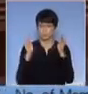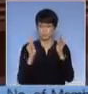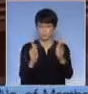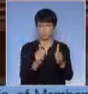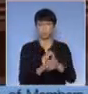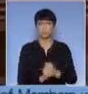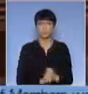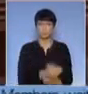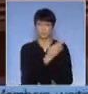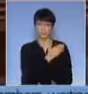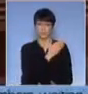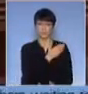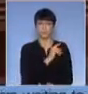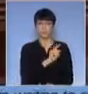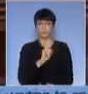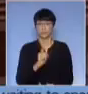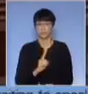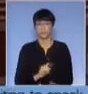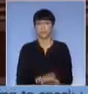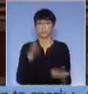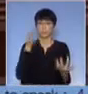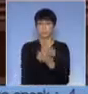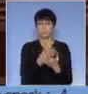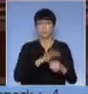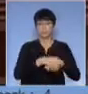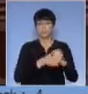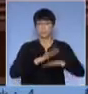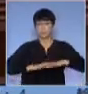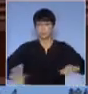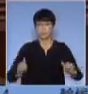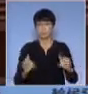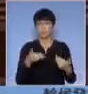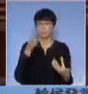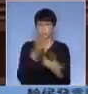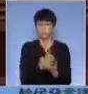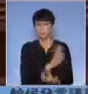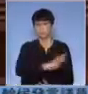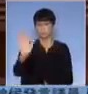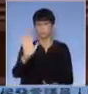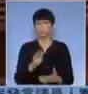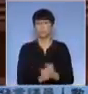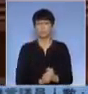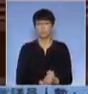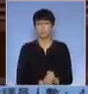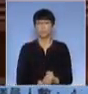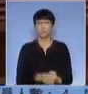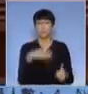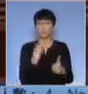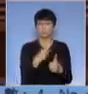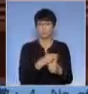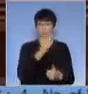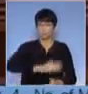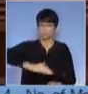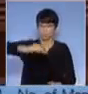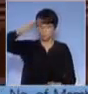都有責任向任何衝擊國家主權、安全、發展利益的行為說不， 都有責任培育下一代成為具